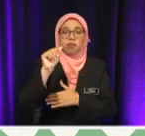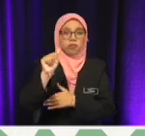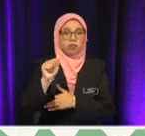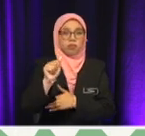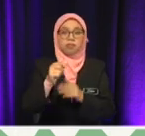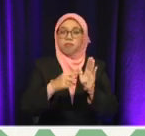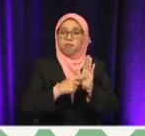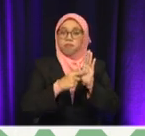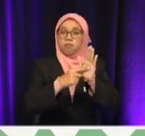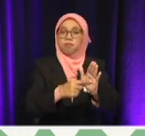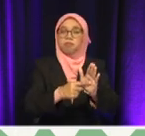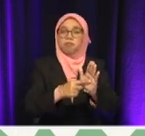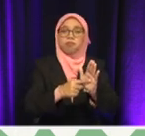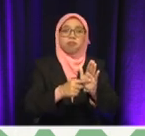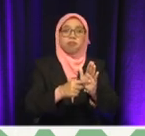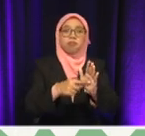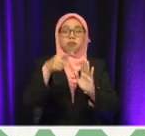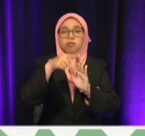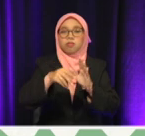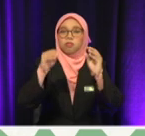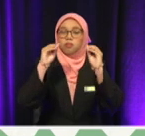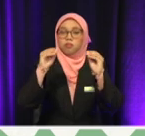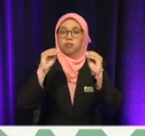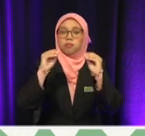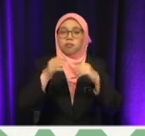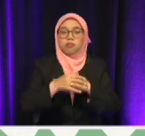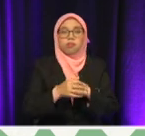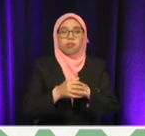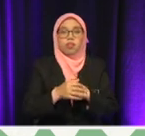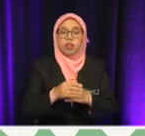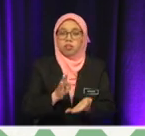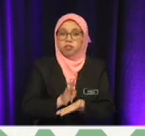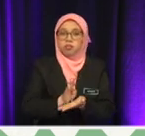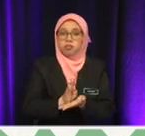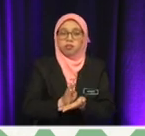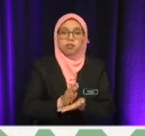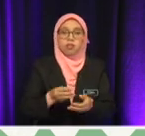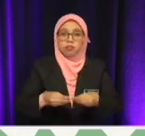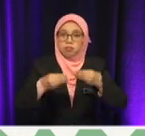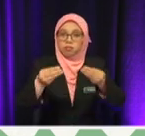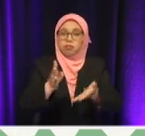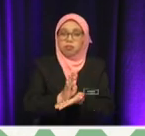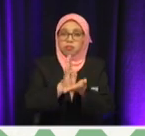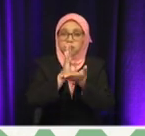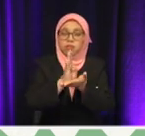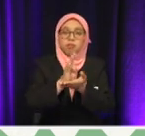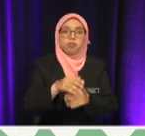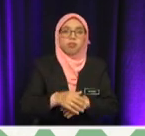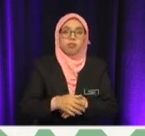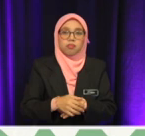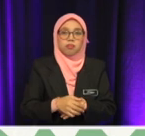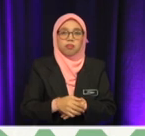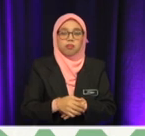sedang memberikan bantuan kecemasan. Dan berdasarkan rajah, kenal pasti dua sifat pemberi